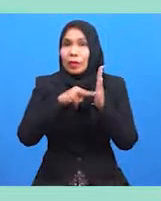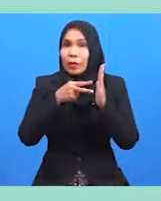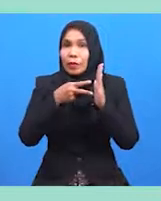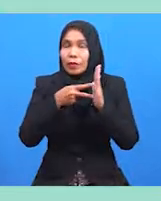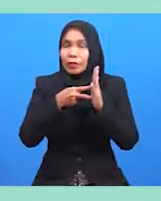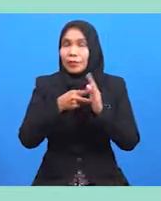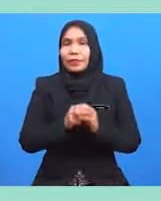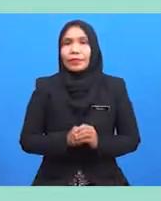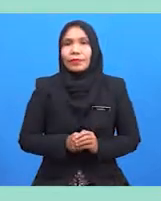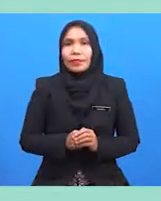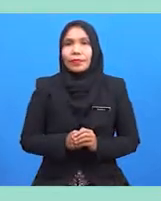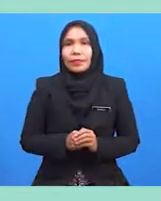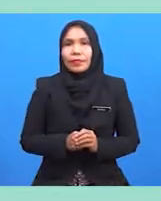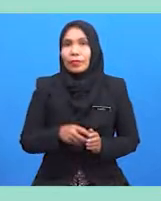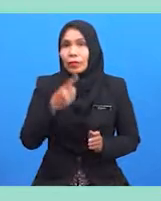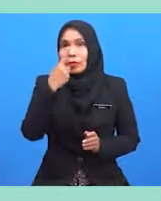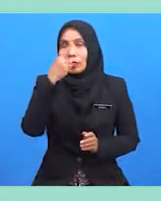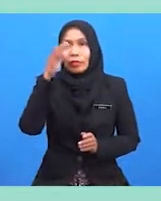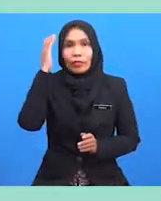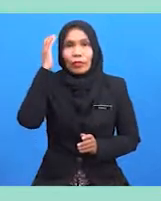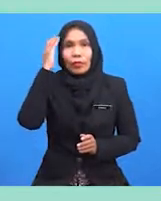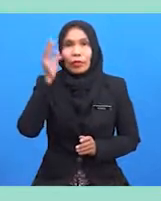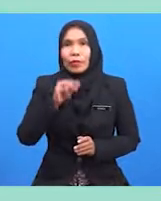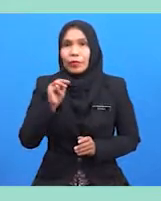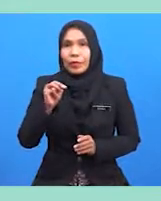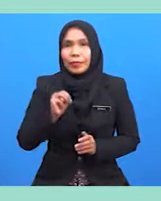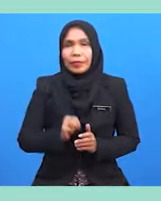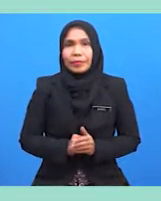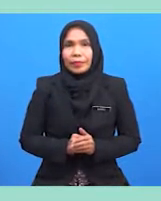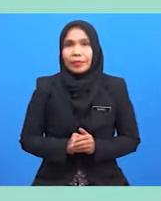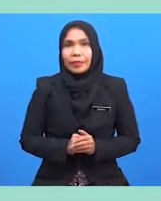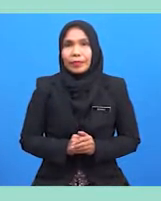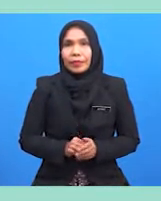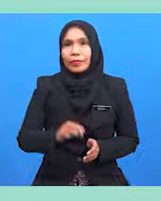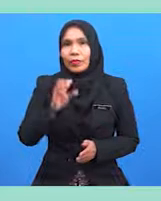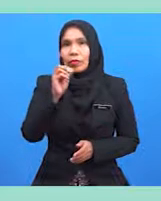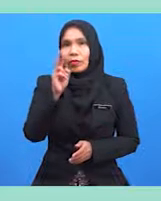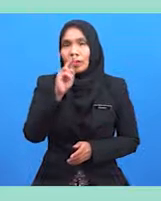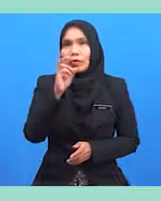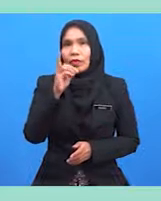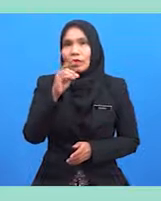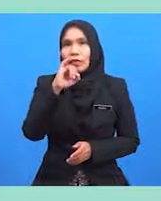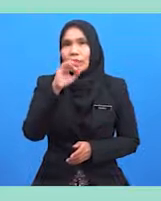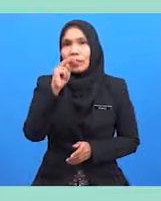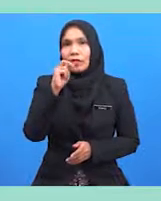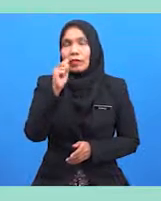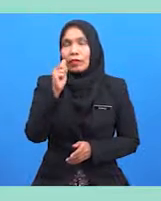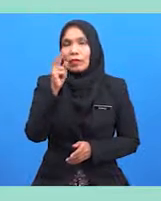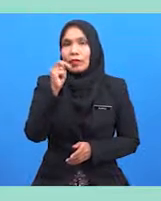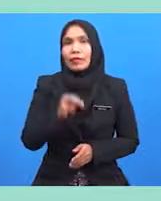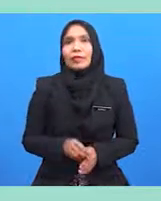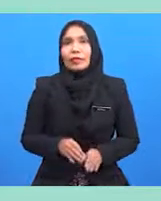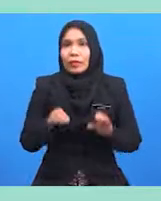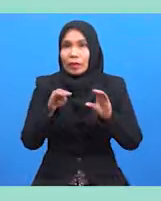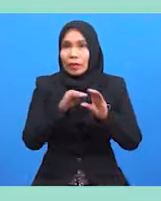minimum. Untuk pengetahuan murid-murid sekalian, Ordinan Bank Negara Malaysia memperuntukkan